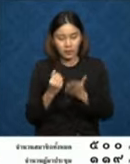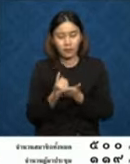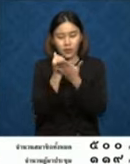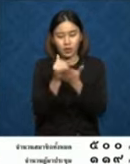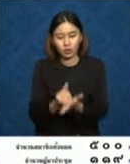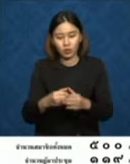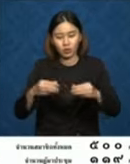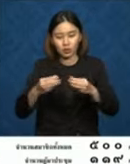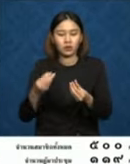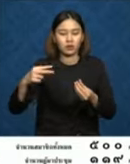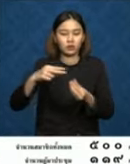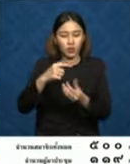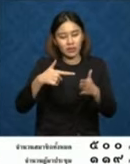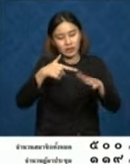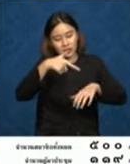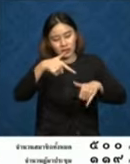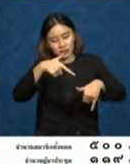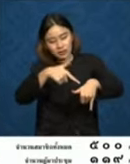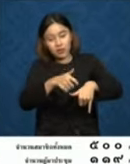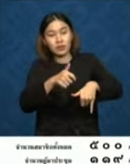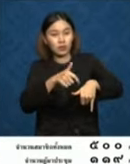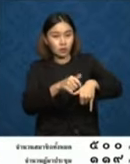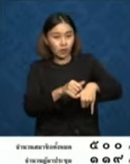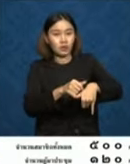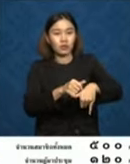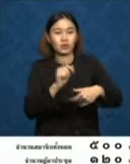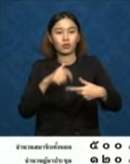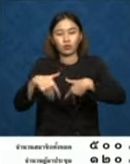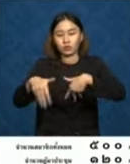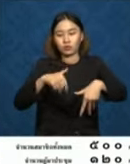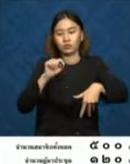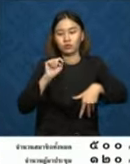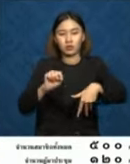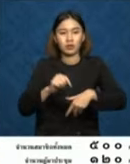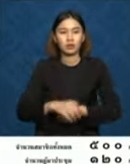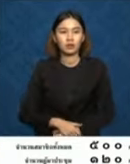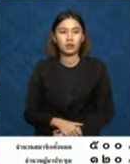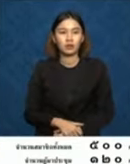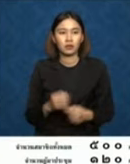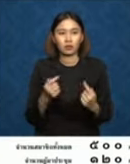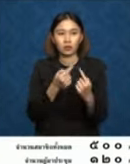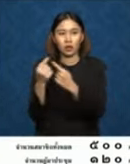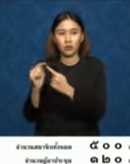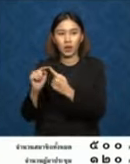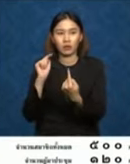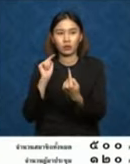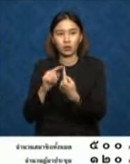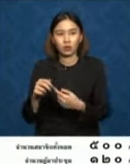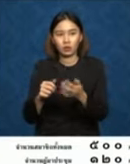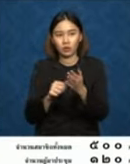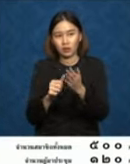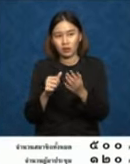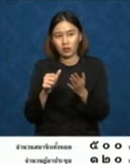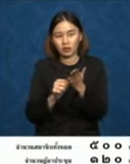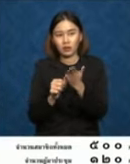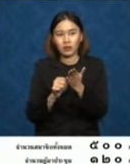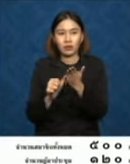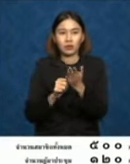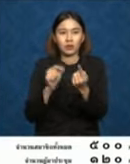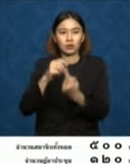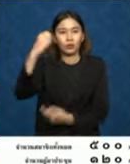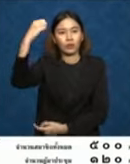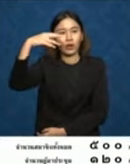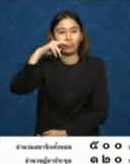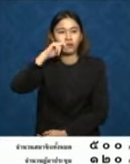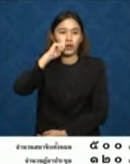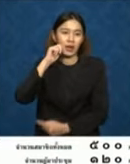และฉีดวัคซีนสุนัขจรทั้งหมดนะครับในชุมชนแฟลต19ถึง22นะครับเรื่องต่อไปครับเรื่องการปรับปรุงสาธารณูปโภคของแฟลต19ถึง22